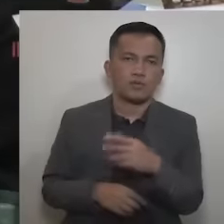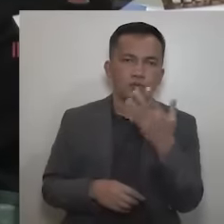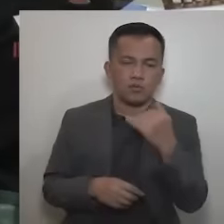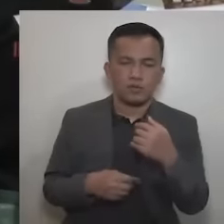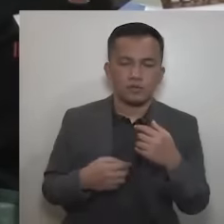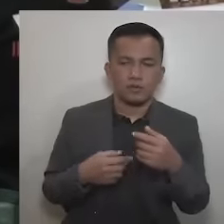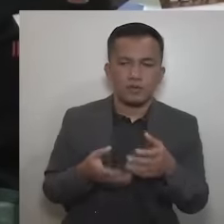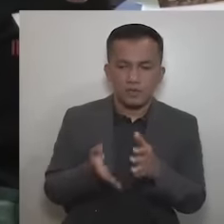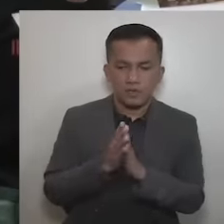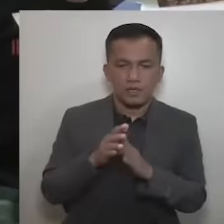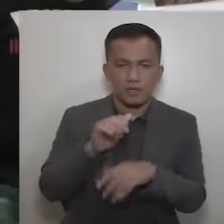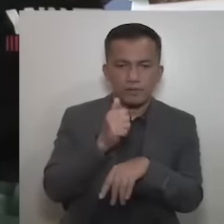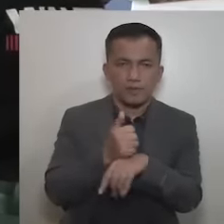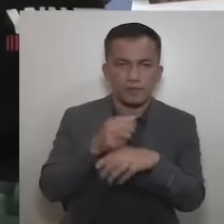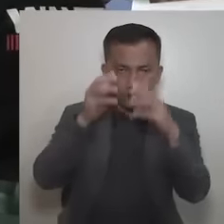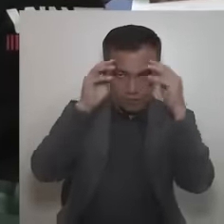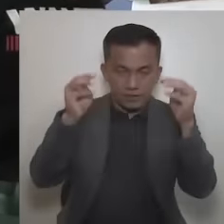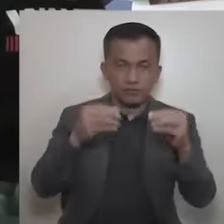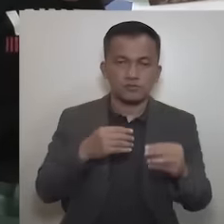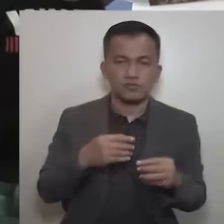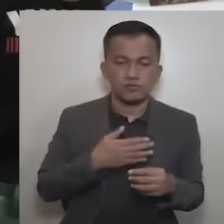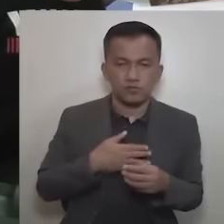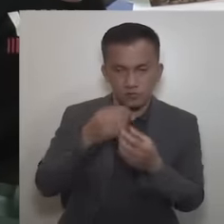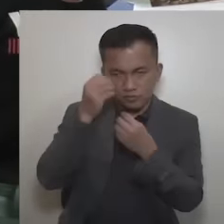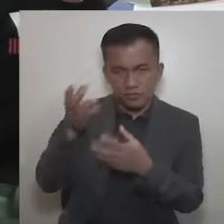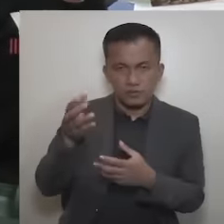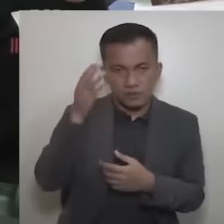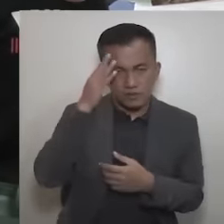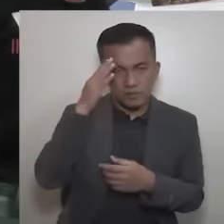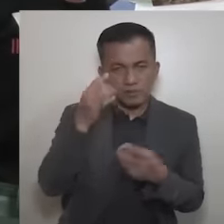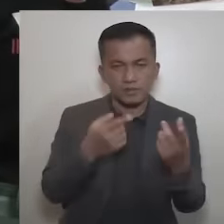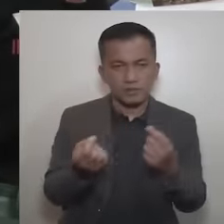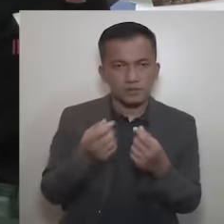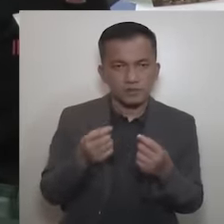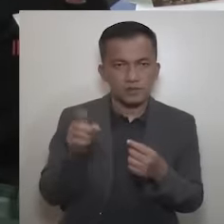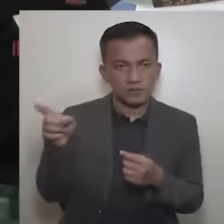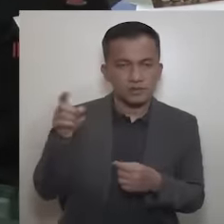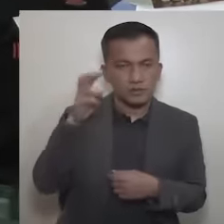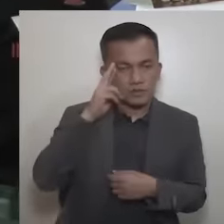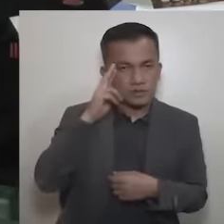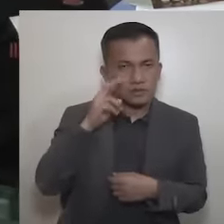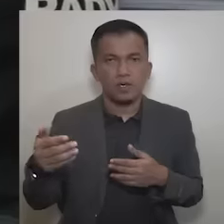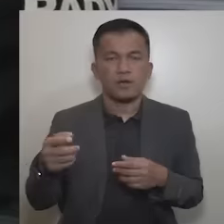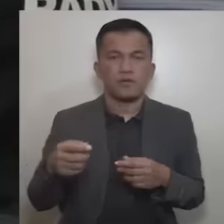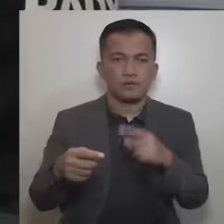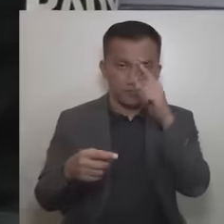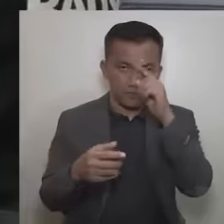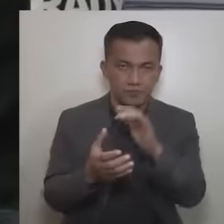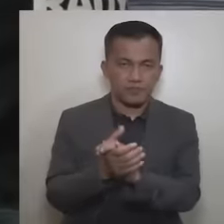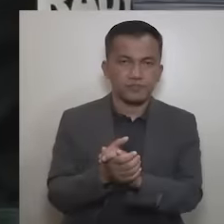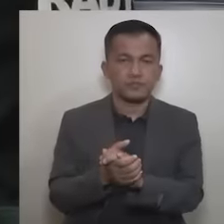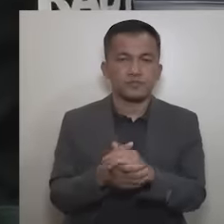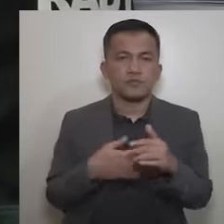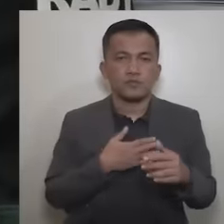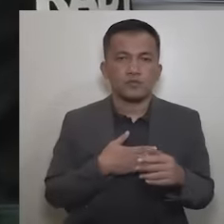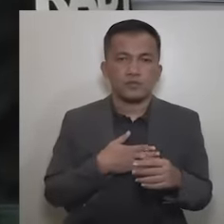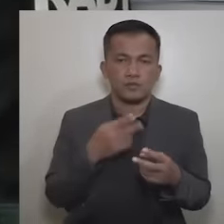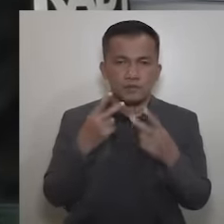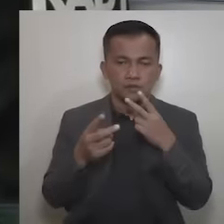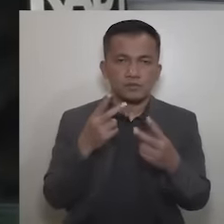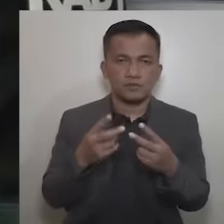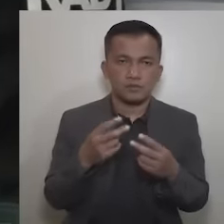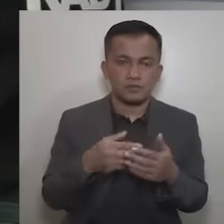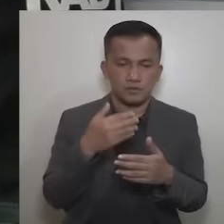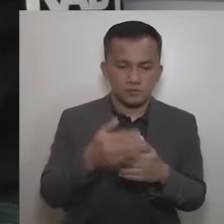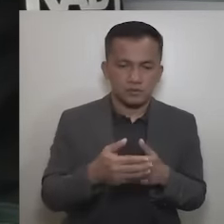Kasi kaya ako humingi na appointment kay Mayora. Gusto kong malaman niya kung alam ba niya ang pinagagawa nitong si Richie. Naniniwala ako na gusto niyang